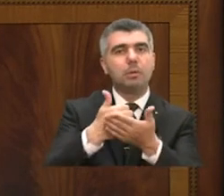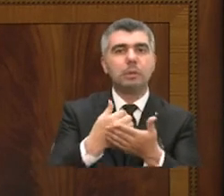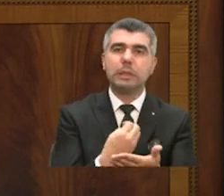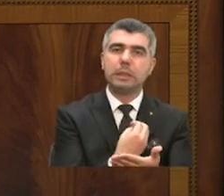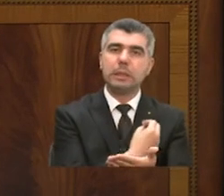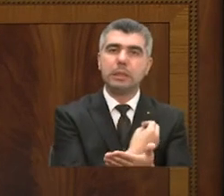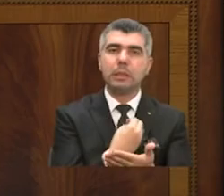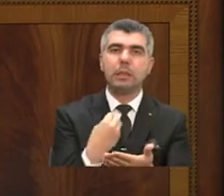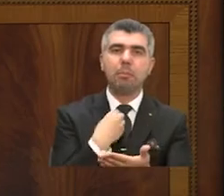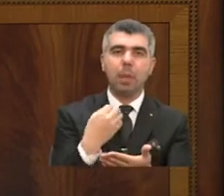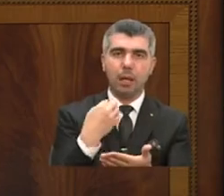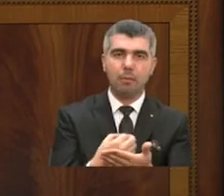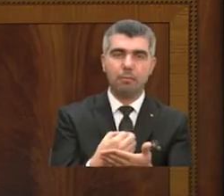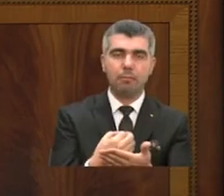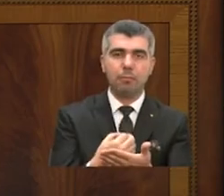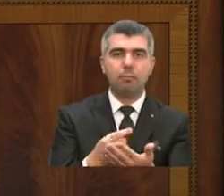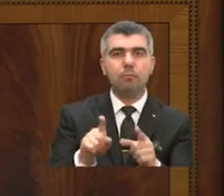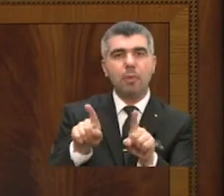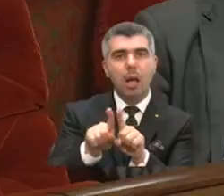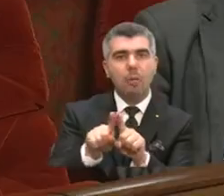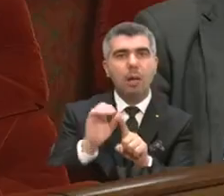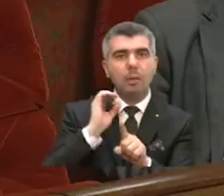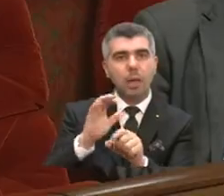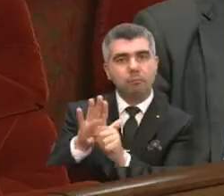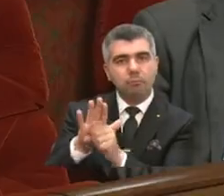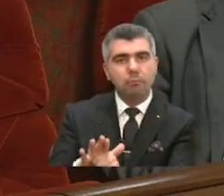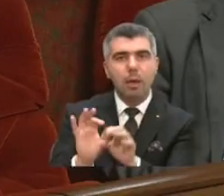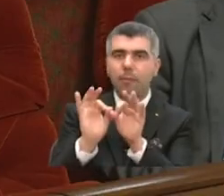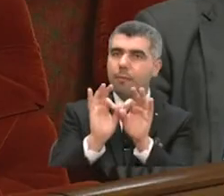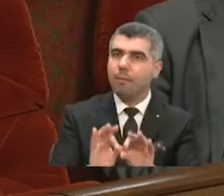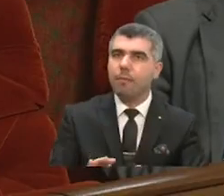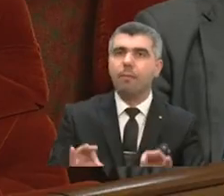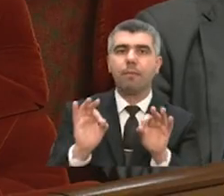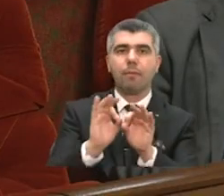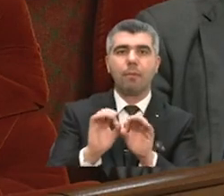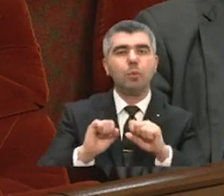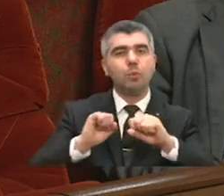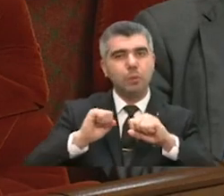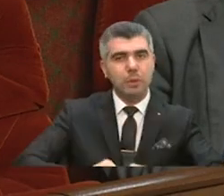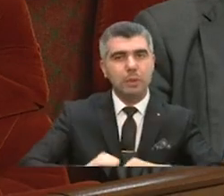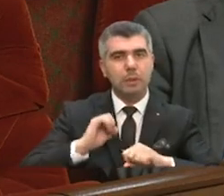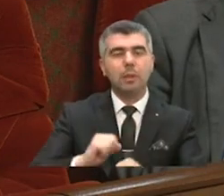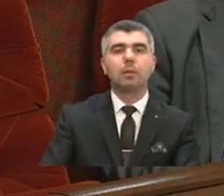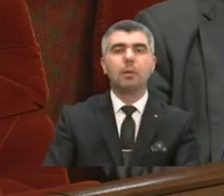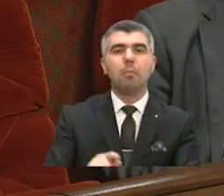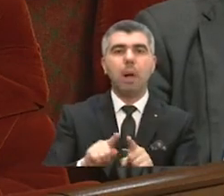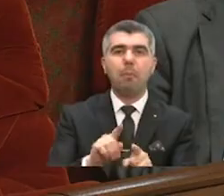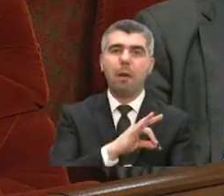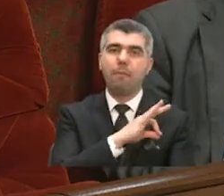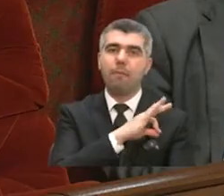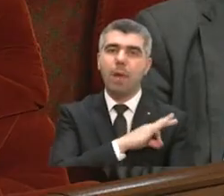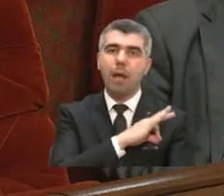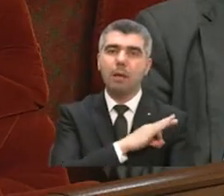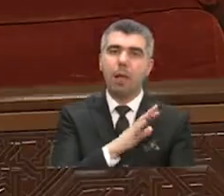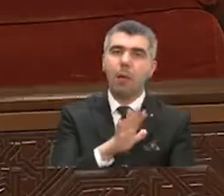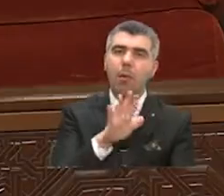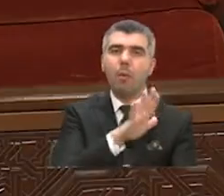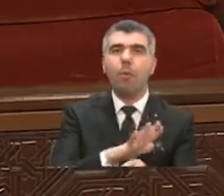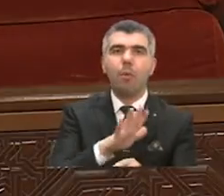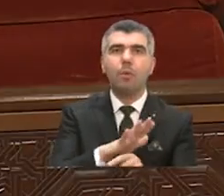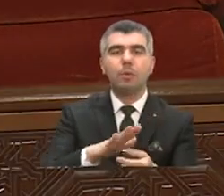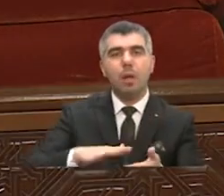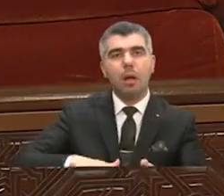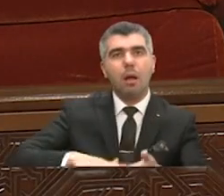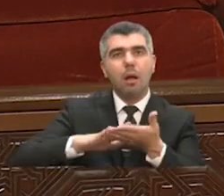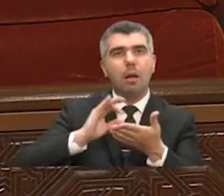الضرورية وتحفظ كرامتهم وتستجيب لأولوياتهم وتمكنهم من الاستفادة من خدمة